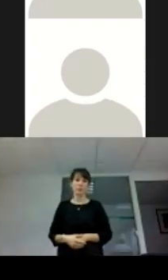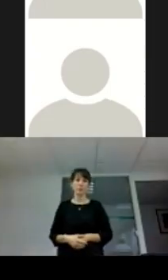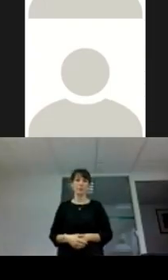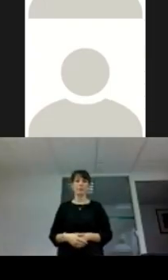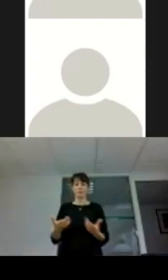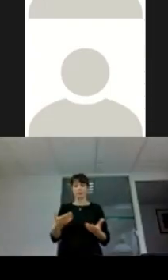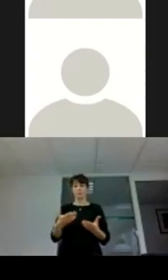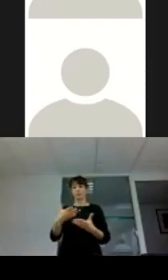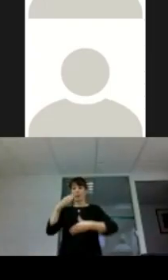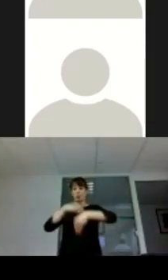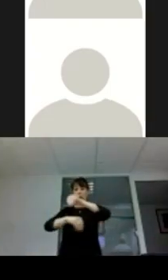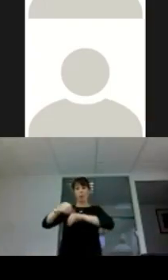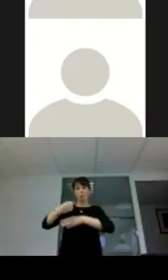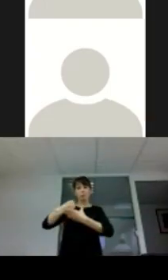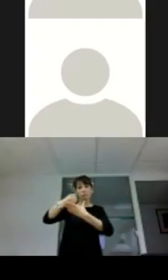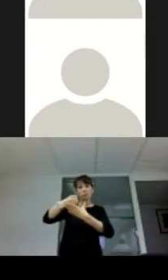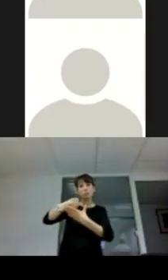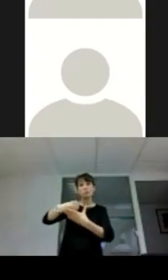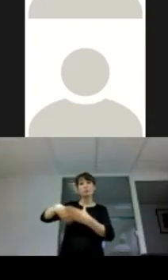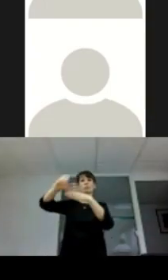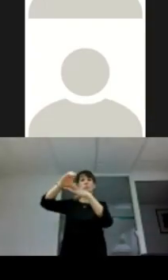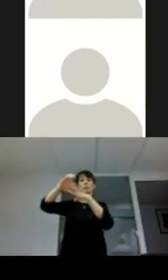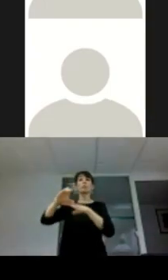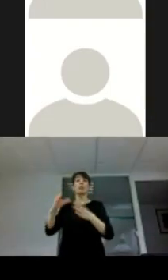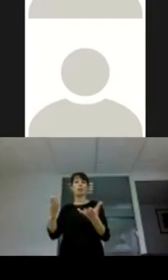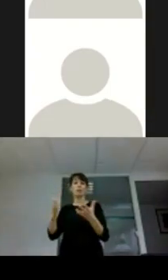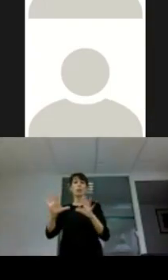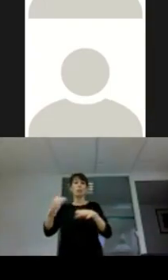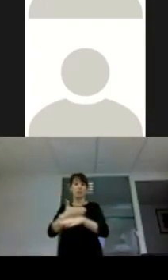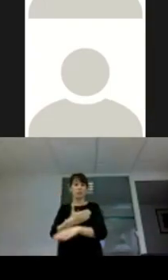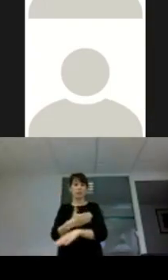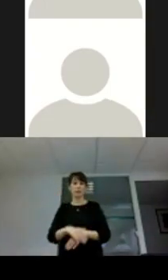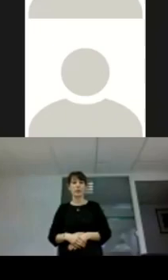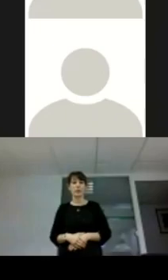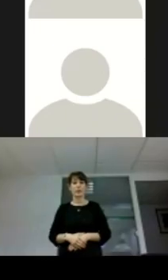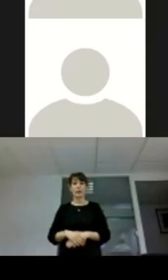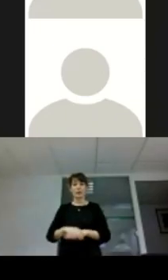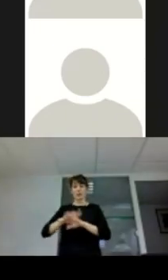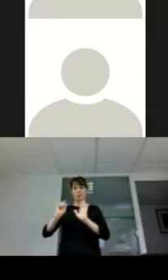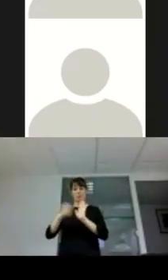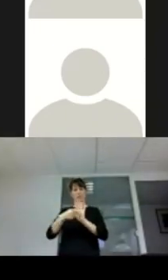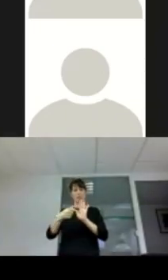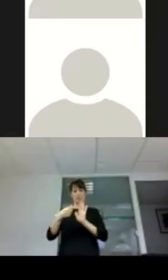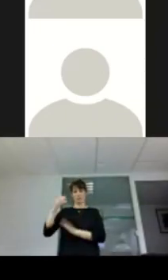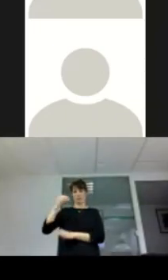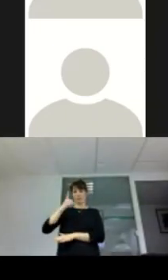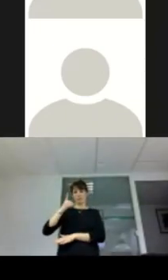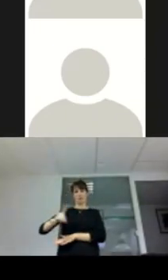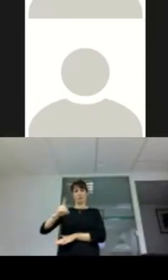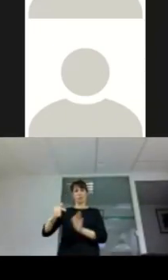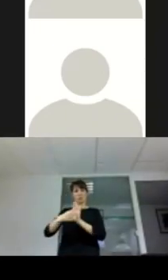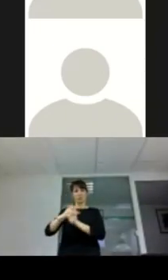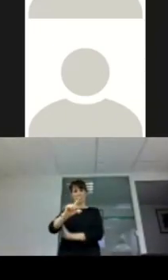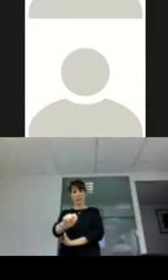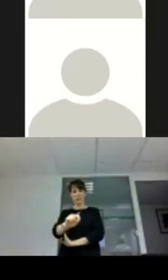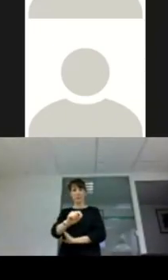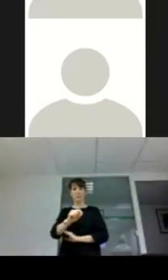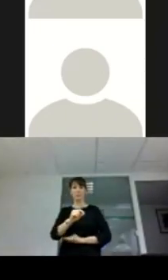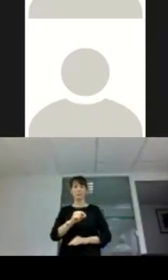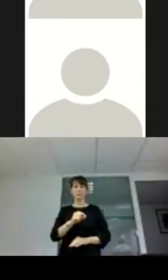sa place. Comment les soins oncologiques de support se déploient à la clinique Calabé? Donc